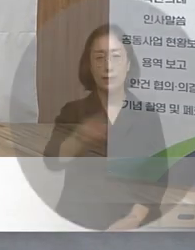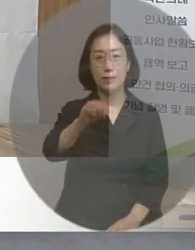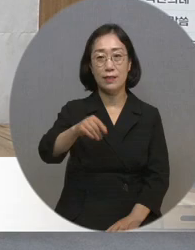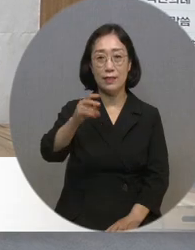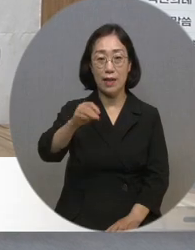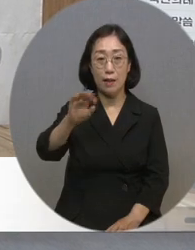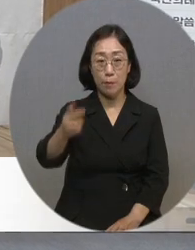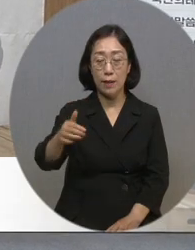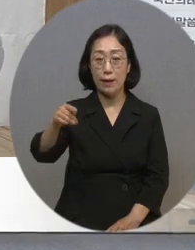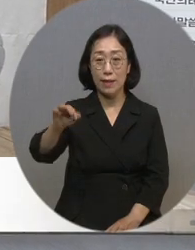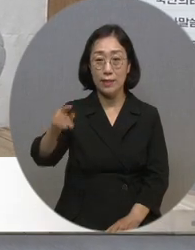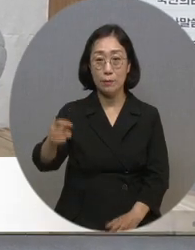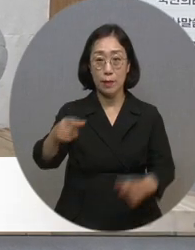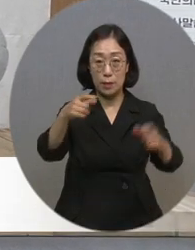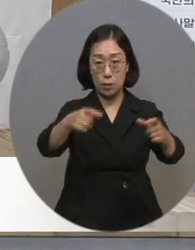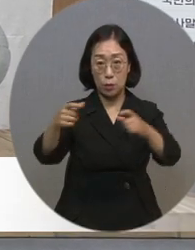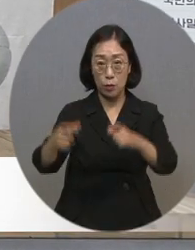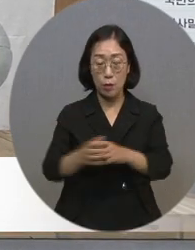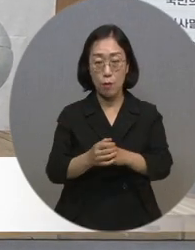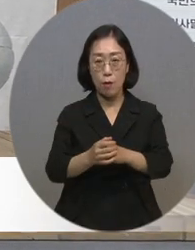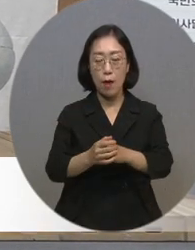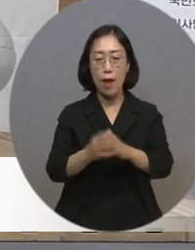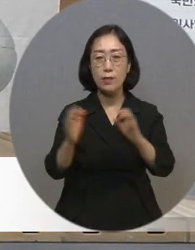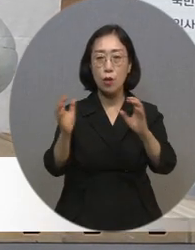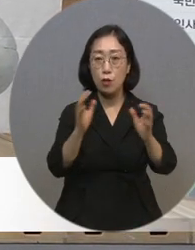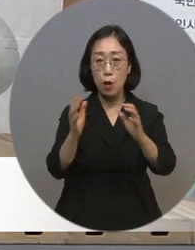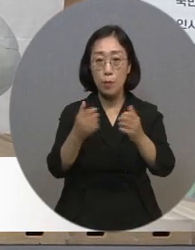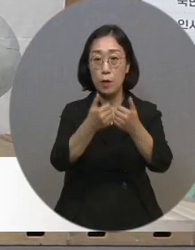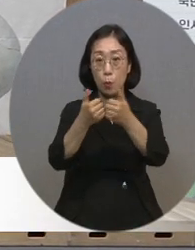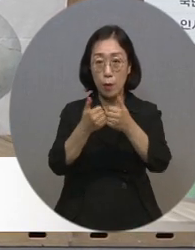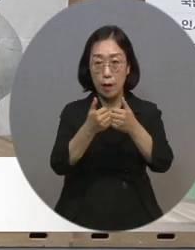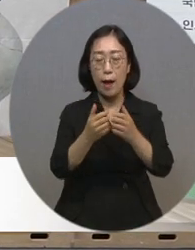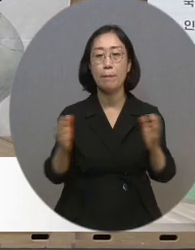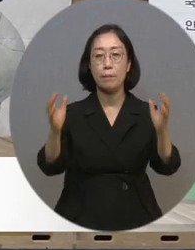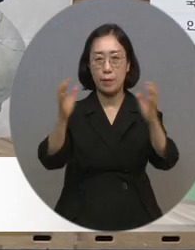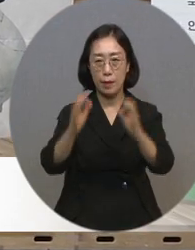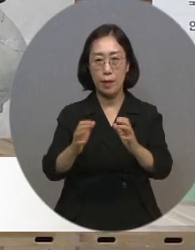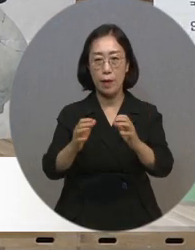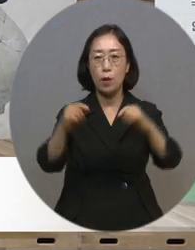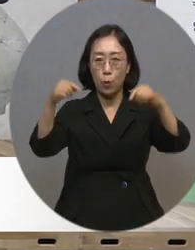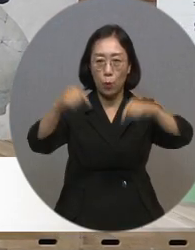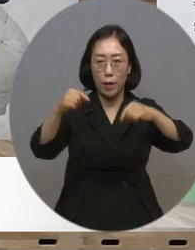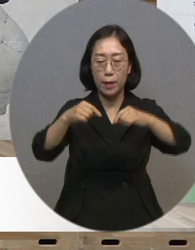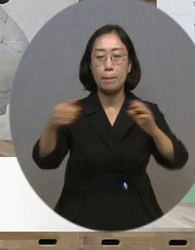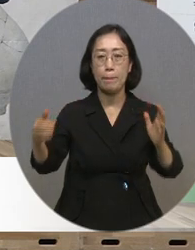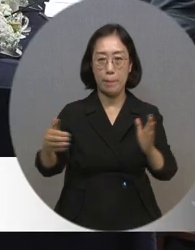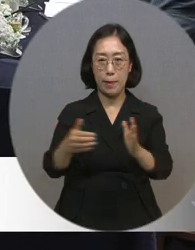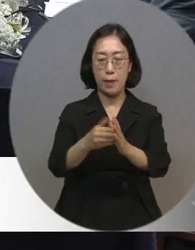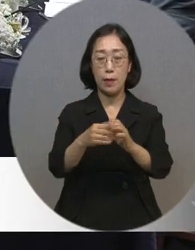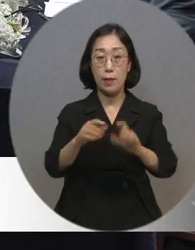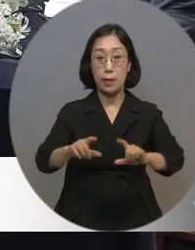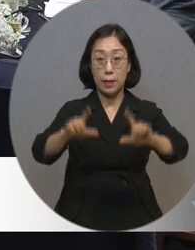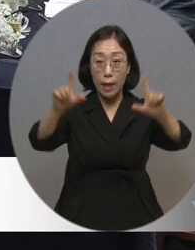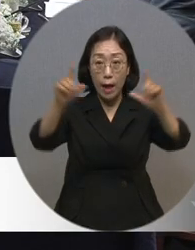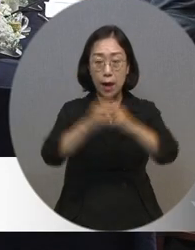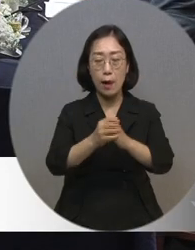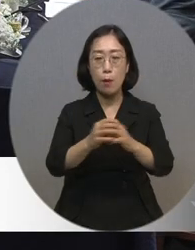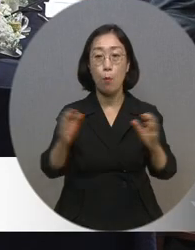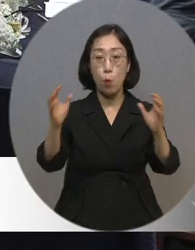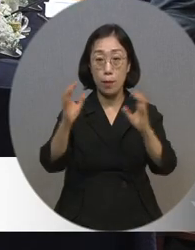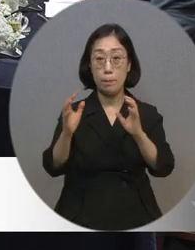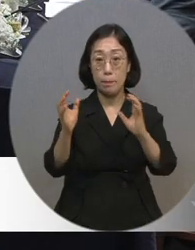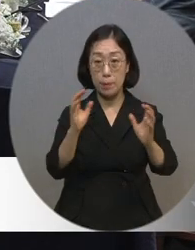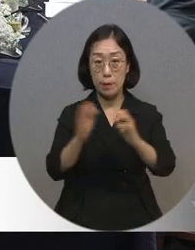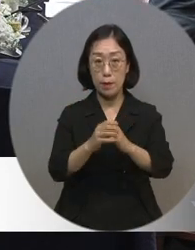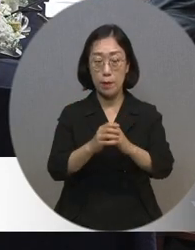등량만 강진망권 행정협의회가 상생협력을 위해 함께 두 손을 맞잡았습니다. 이날 정기회에는